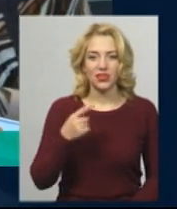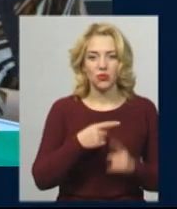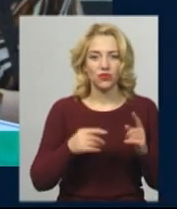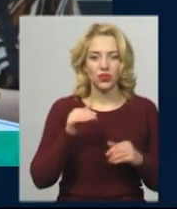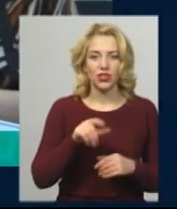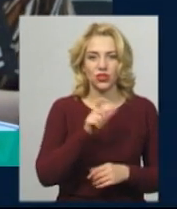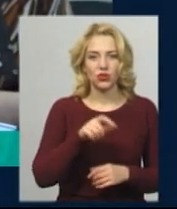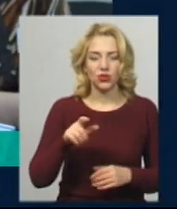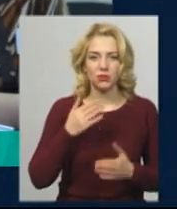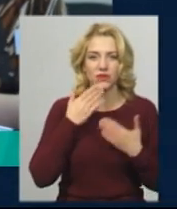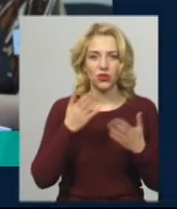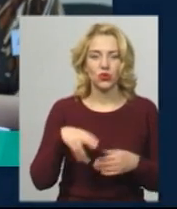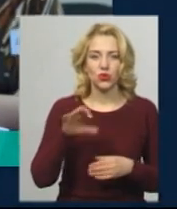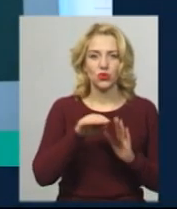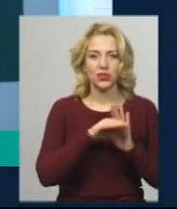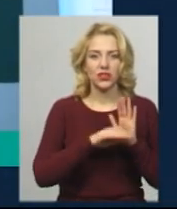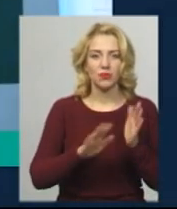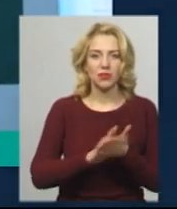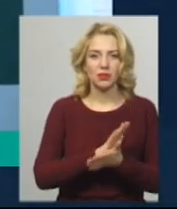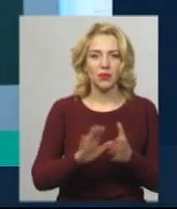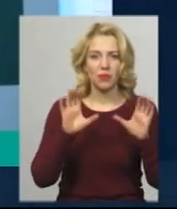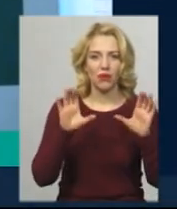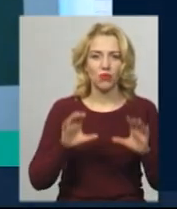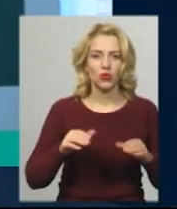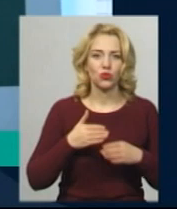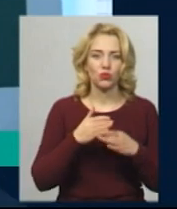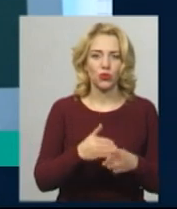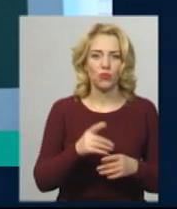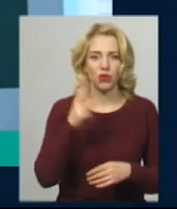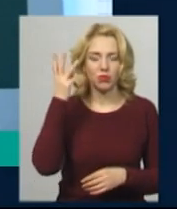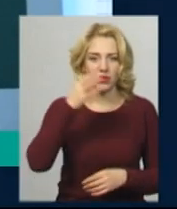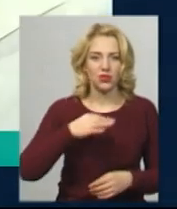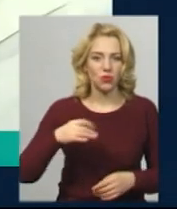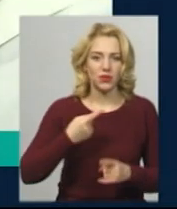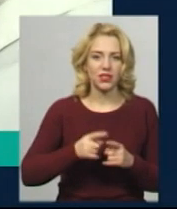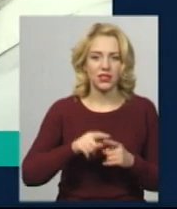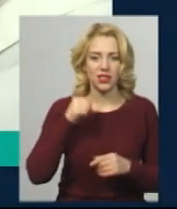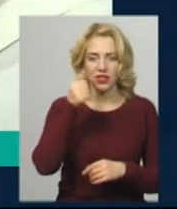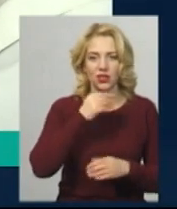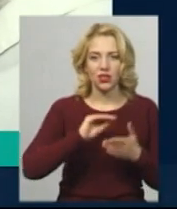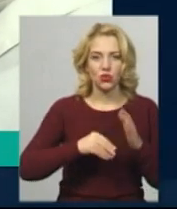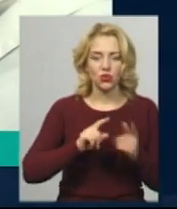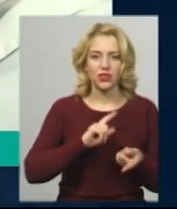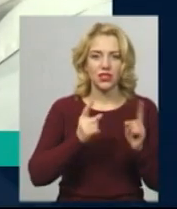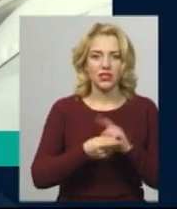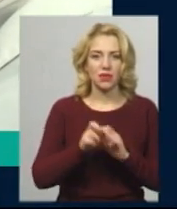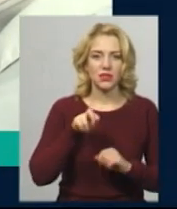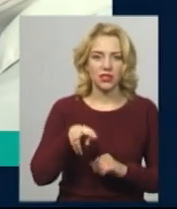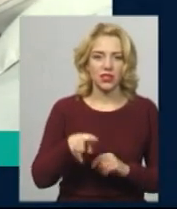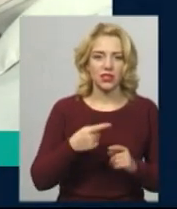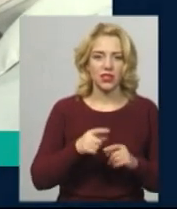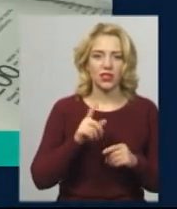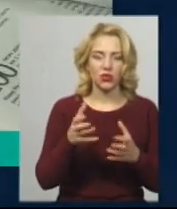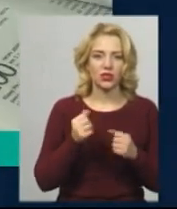Тисячі осіб звернулися до системи безоплатної правової допомоги у Хмельницькій області за цей рік. Довідки замість лікарняних листів